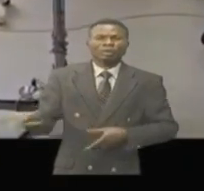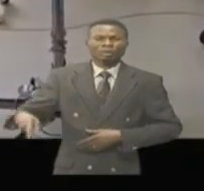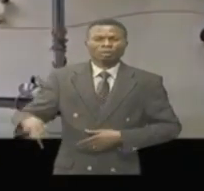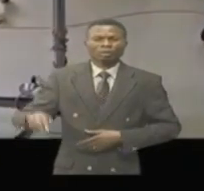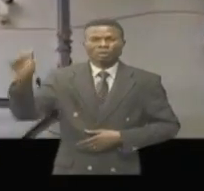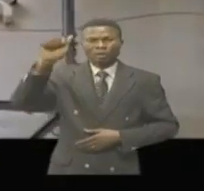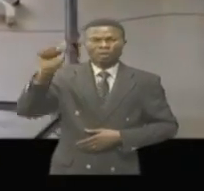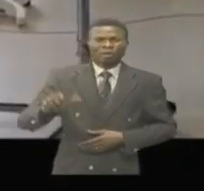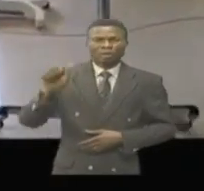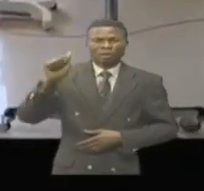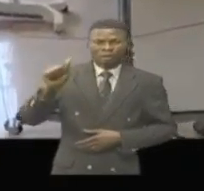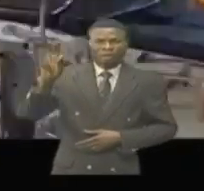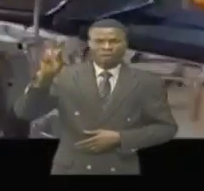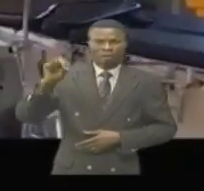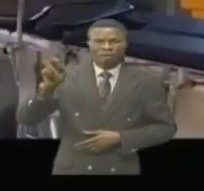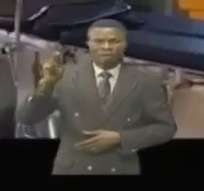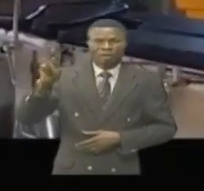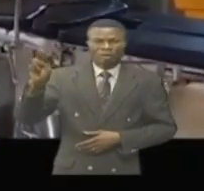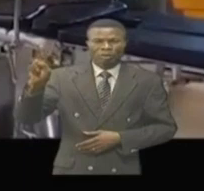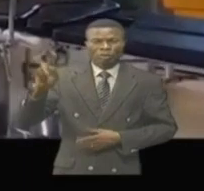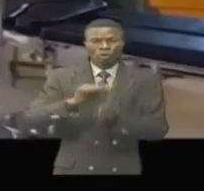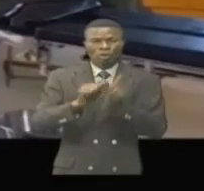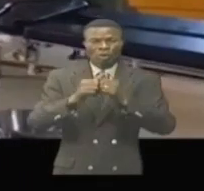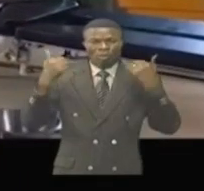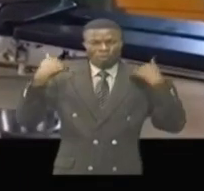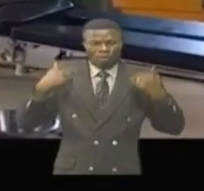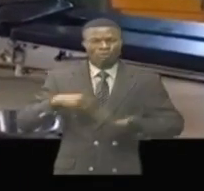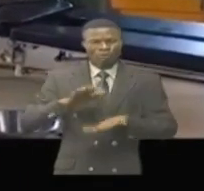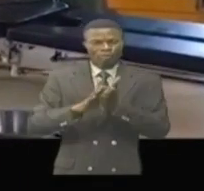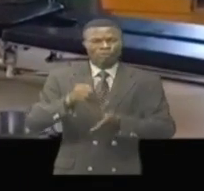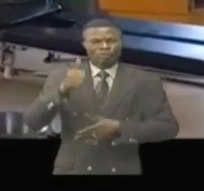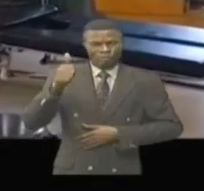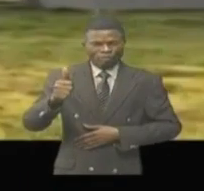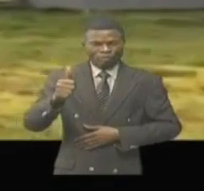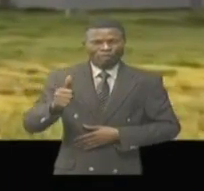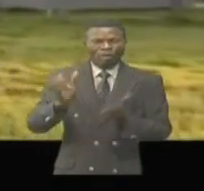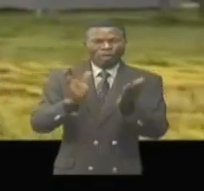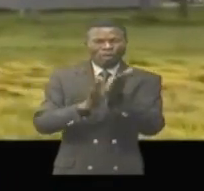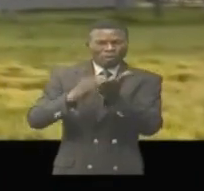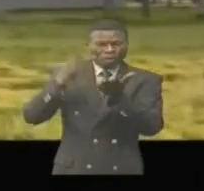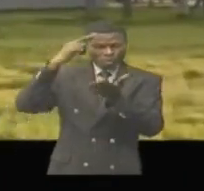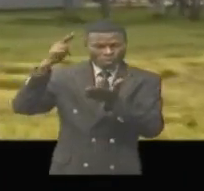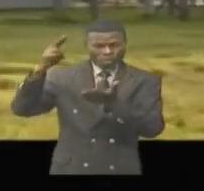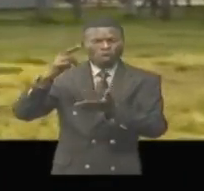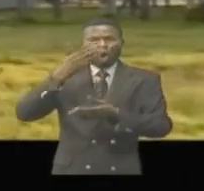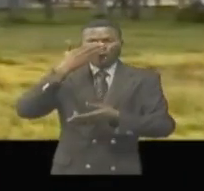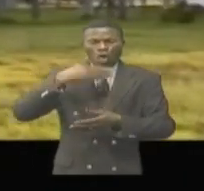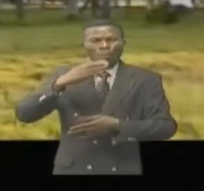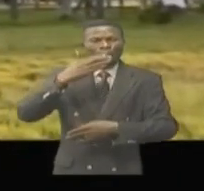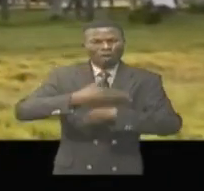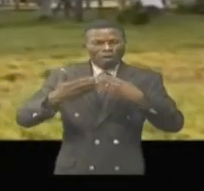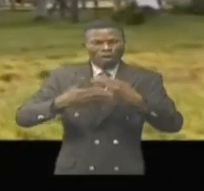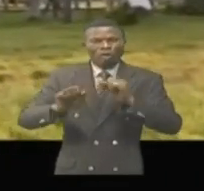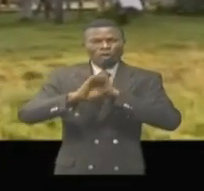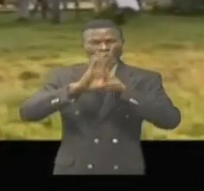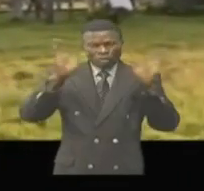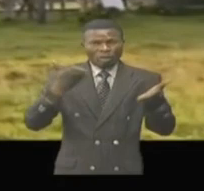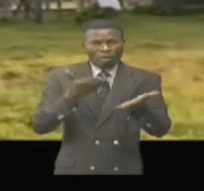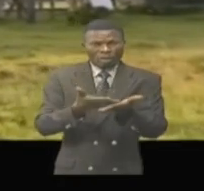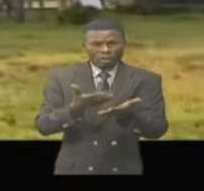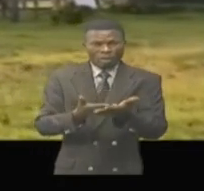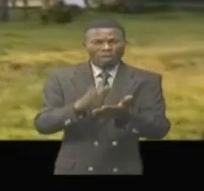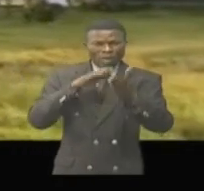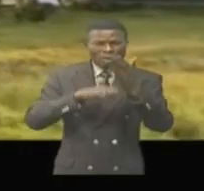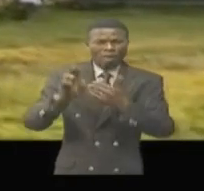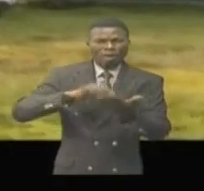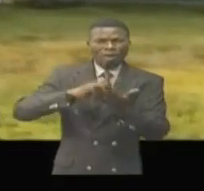le système de santé s'améliore et les infrastructures universitaires modernes deviennent de plus en plus visibles. Ceci s'inscrit dans